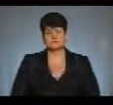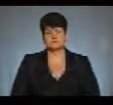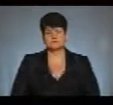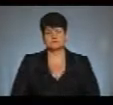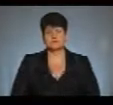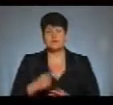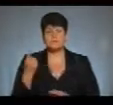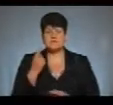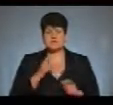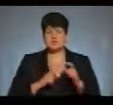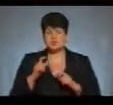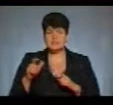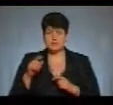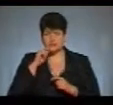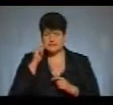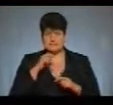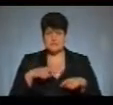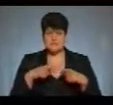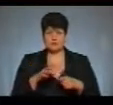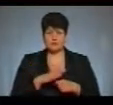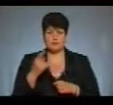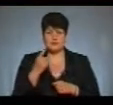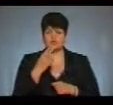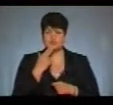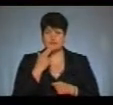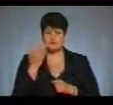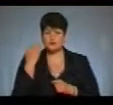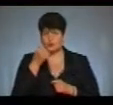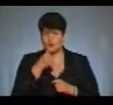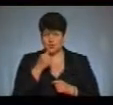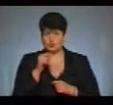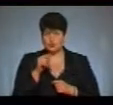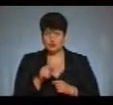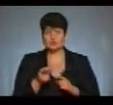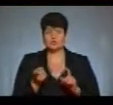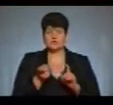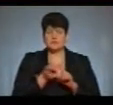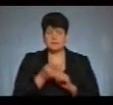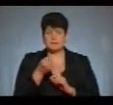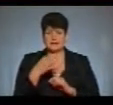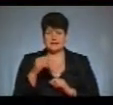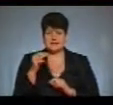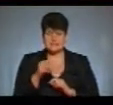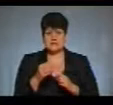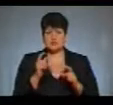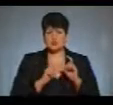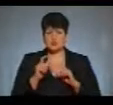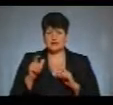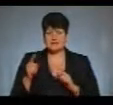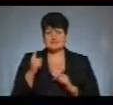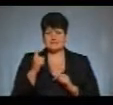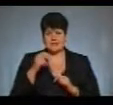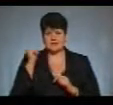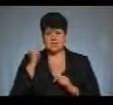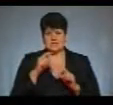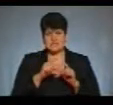Перший студентський всеукраїнський забіг відбувся 1 червня минулого року. До нього долучилися 15 000 студентів зі 100 навчальних